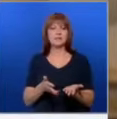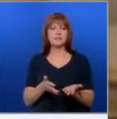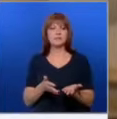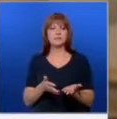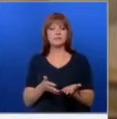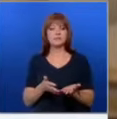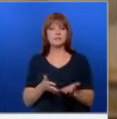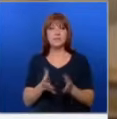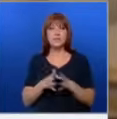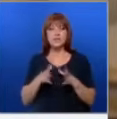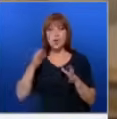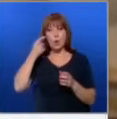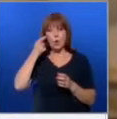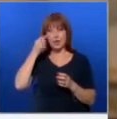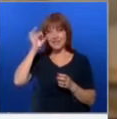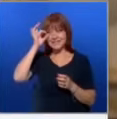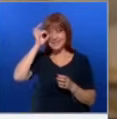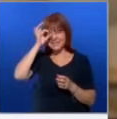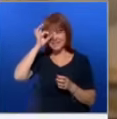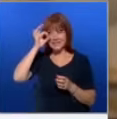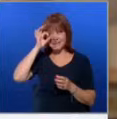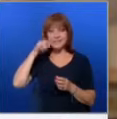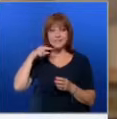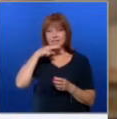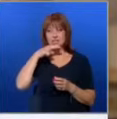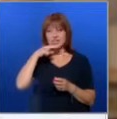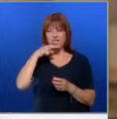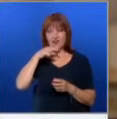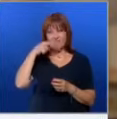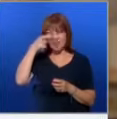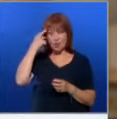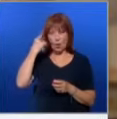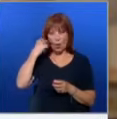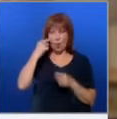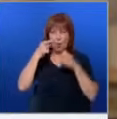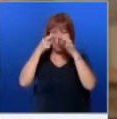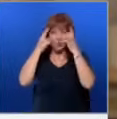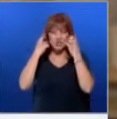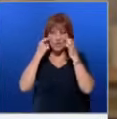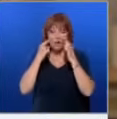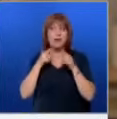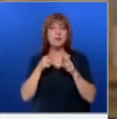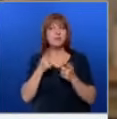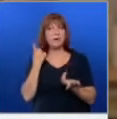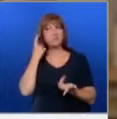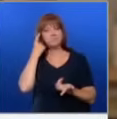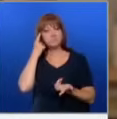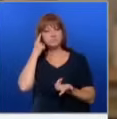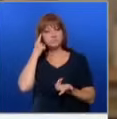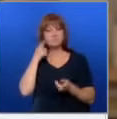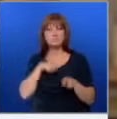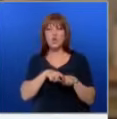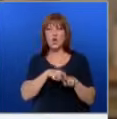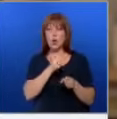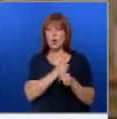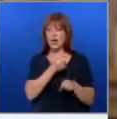с широки зеници и зачервени конюнктиви, което е навело